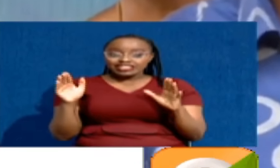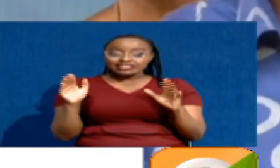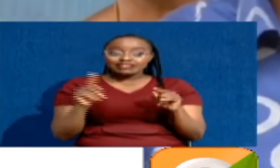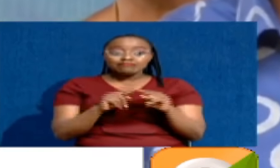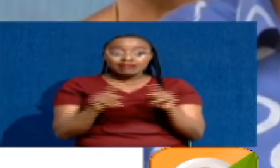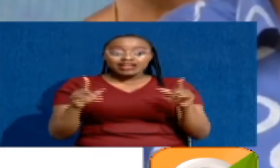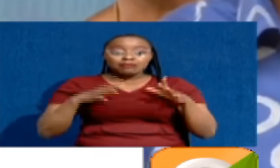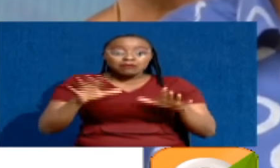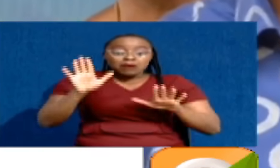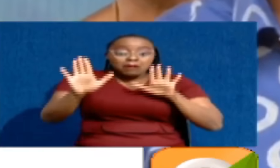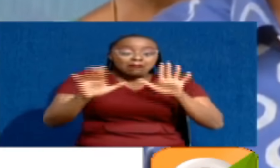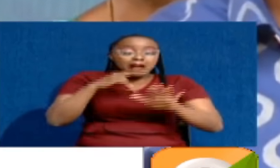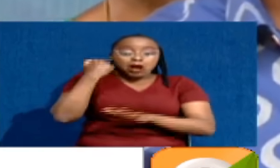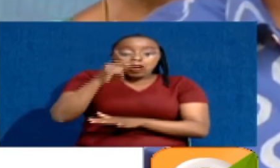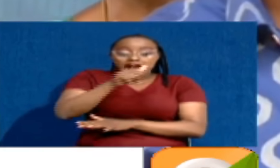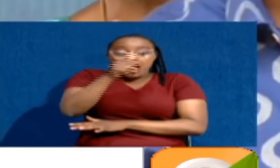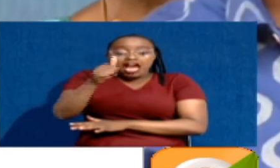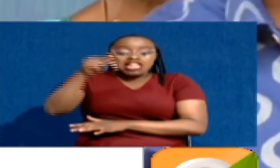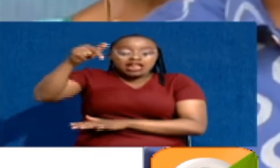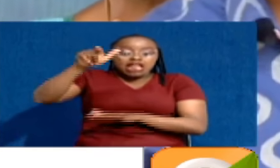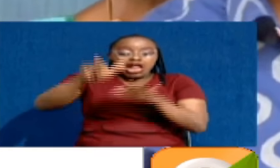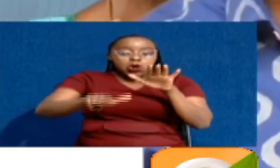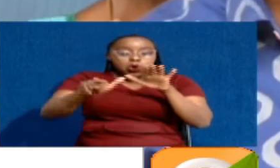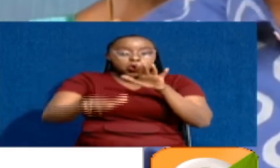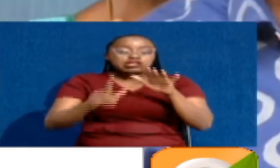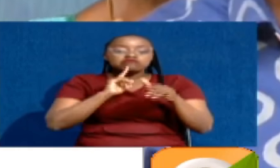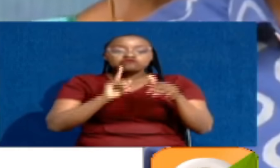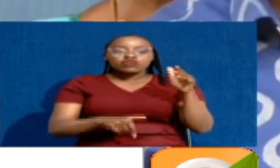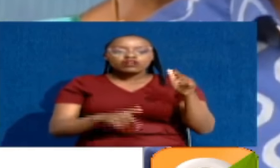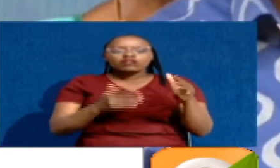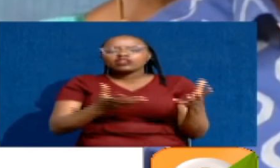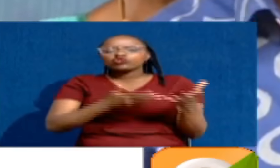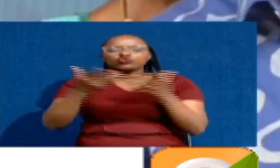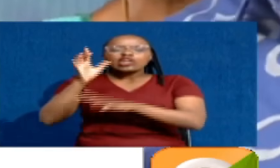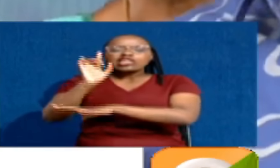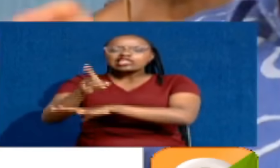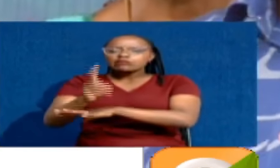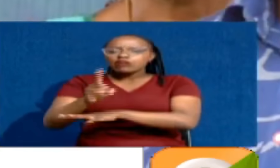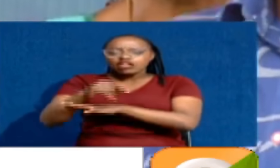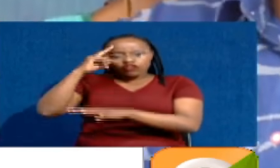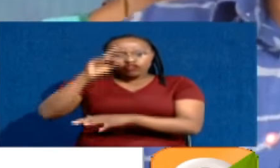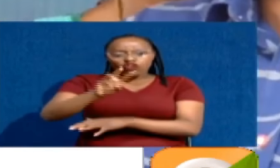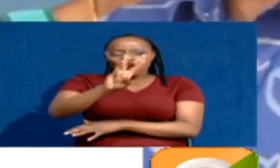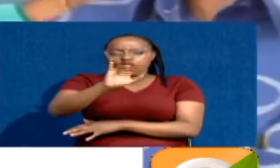Watu wake wale wengine wako huko chini walisema nipelekwe discipline ya waipa lama.